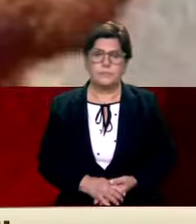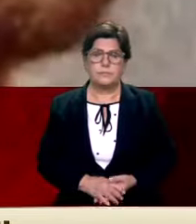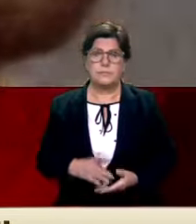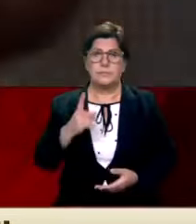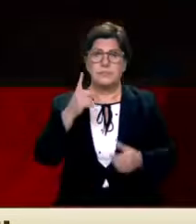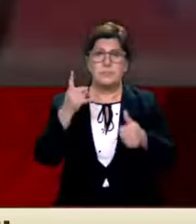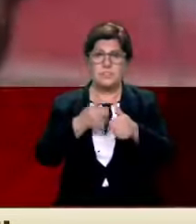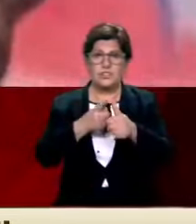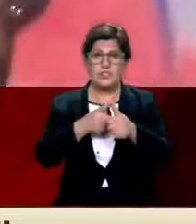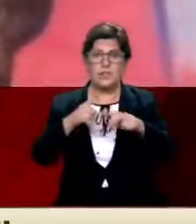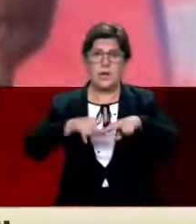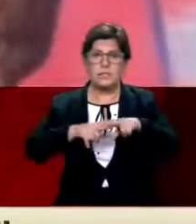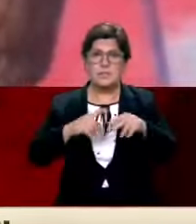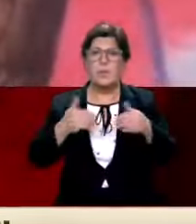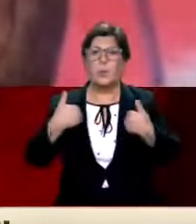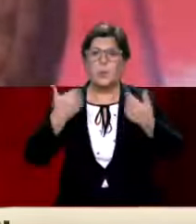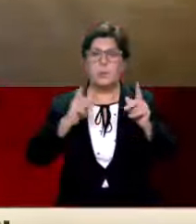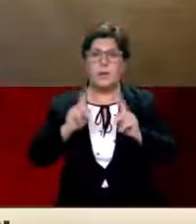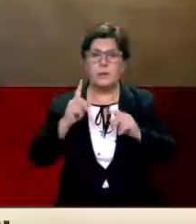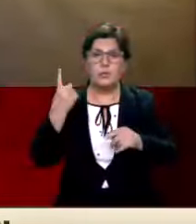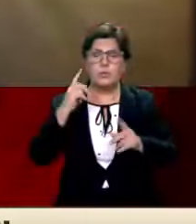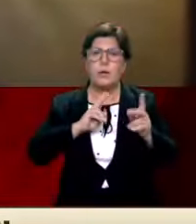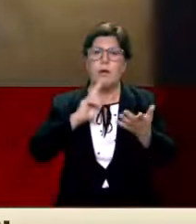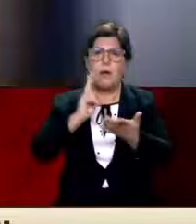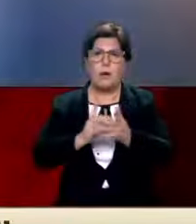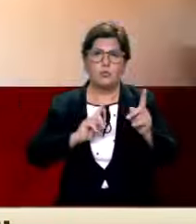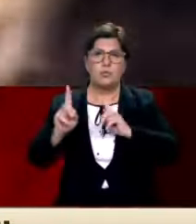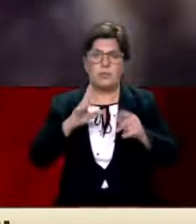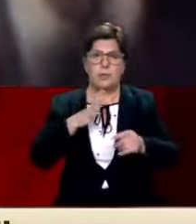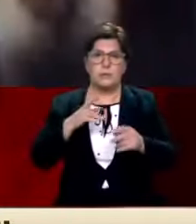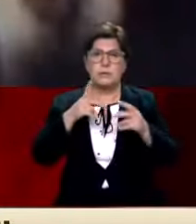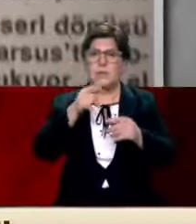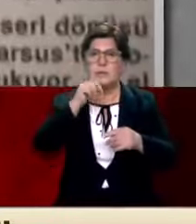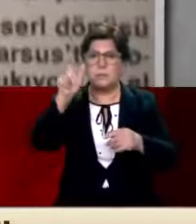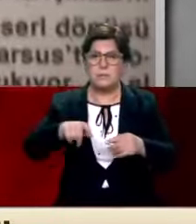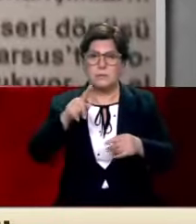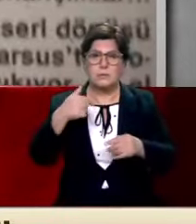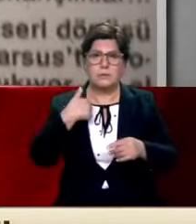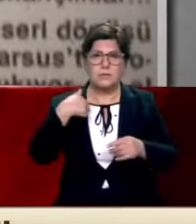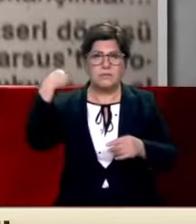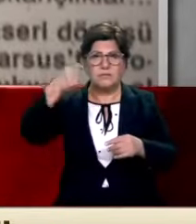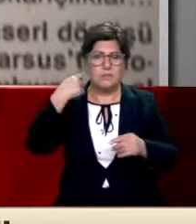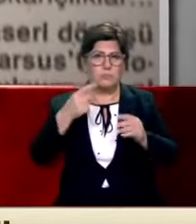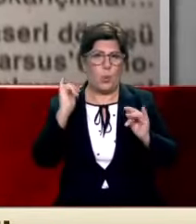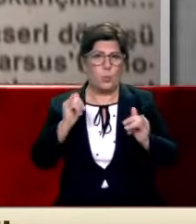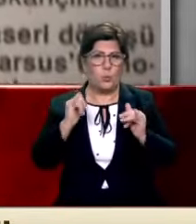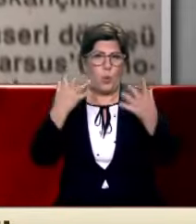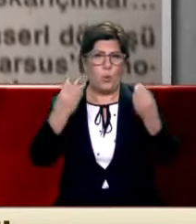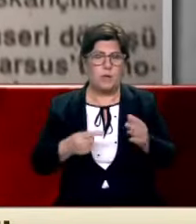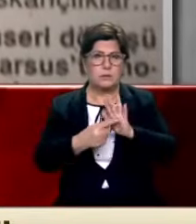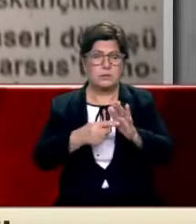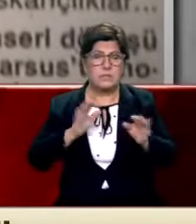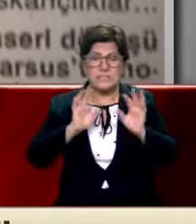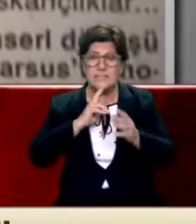Birinci Adli Hukuk Mahkemesi'nde dün davanın karar duruşması vardı. Serbest bu filmde beni öcü olarak gösterdiler, kesinlikle